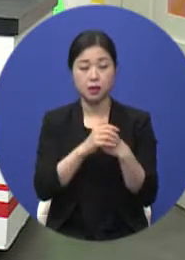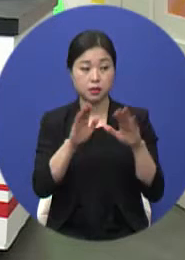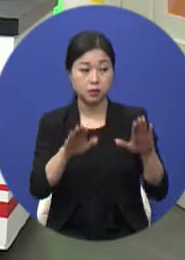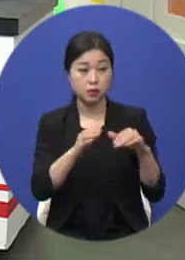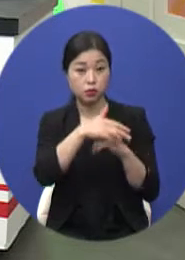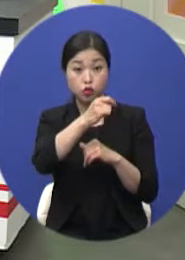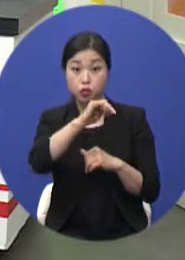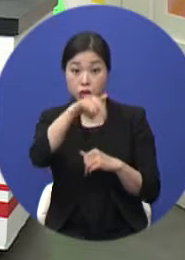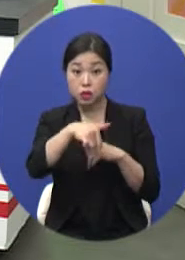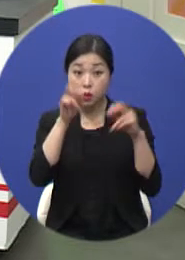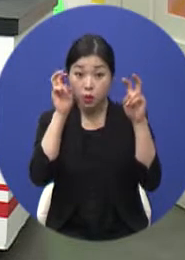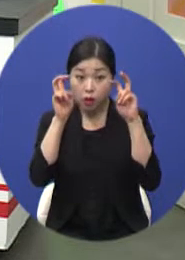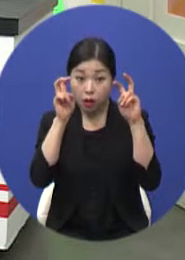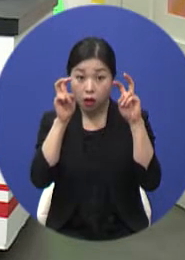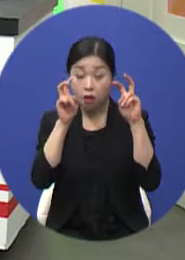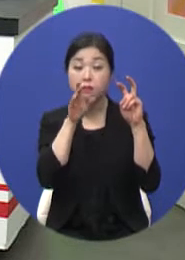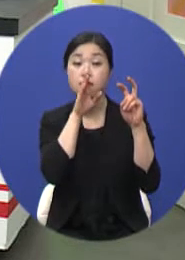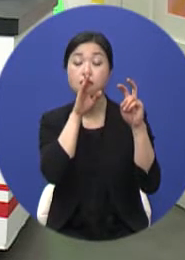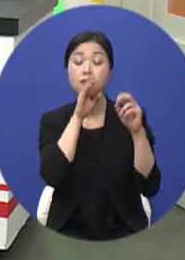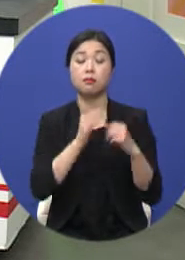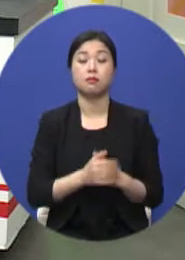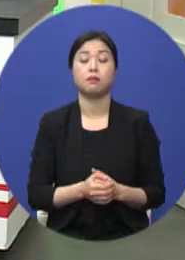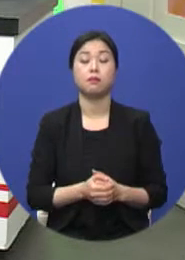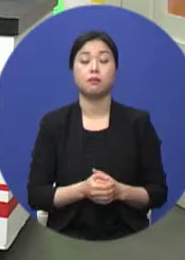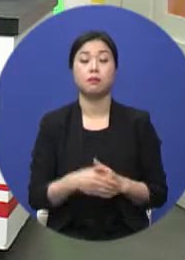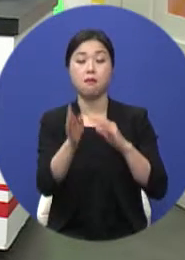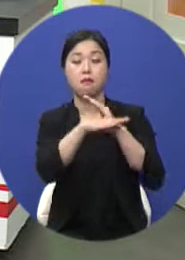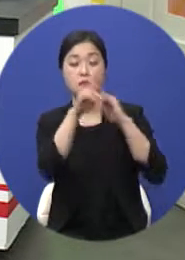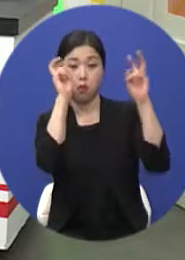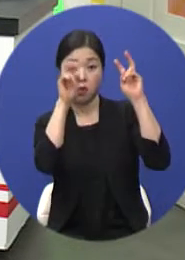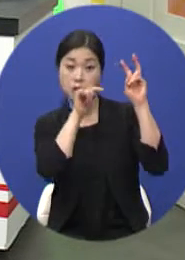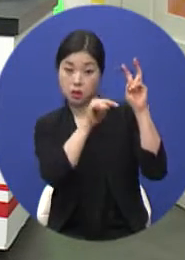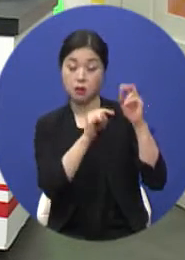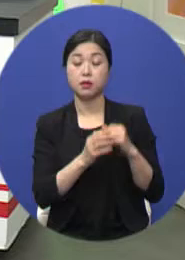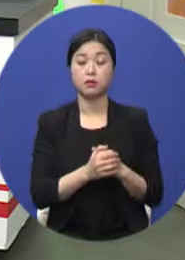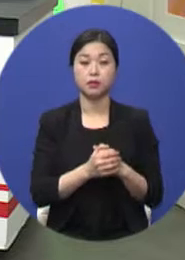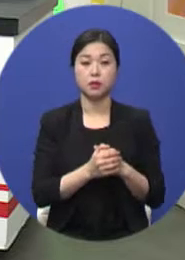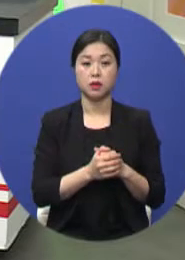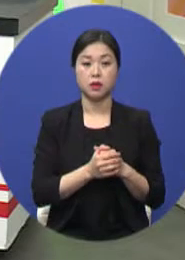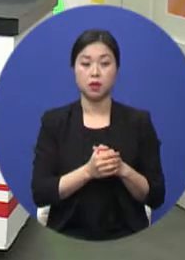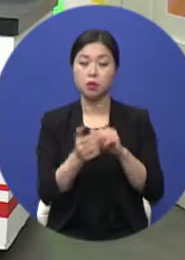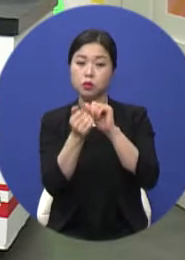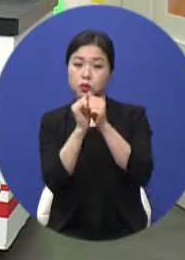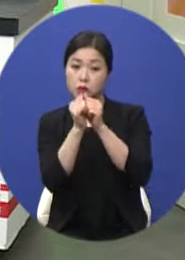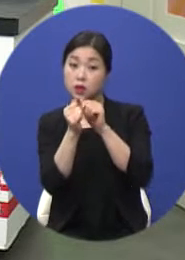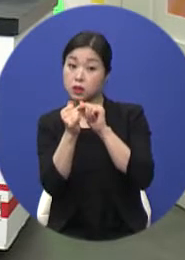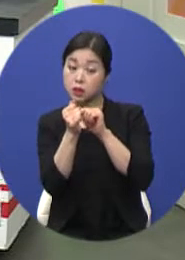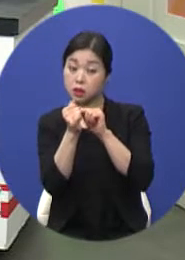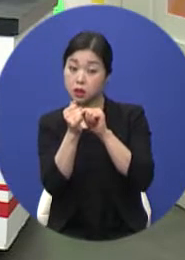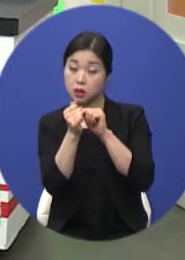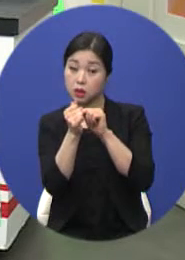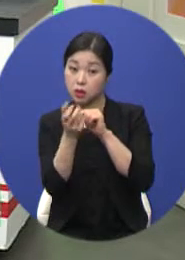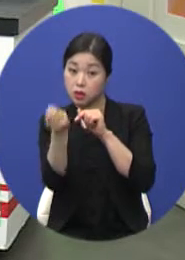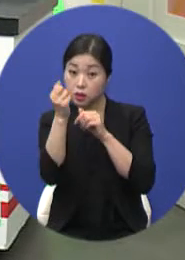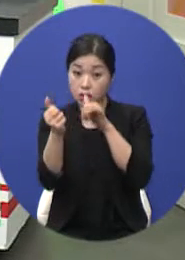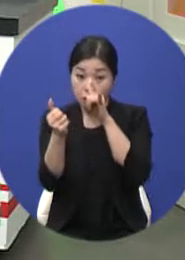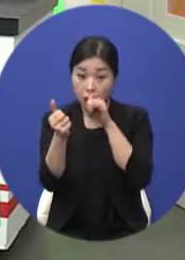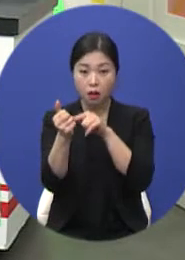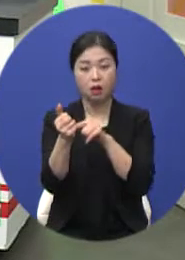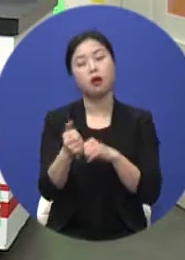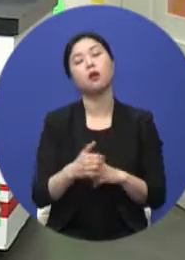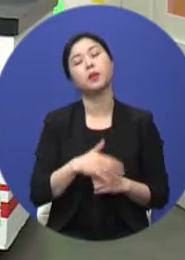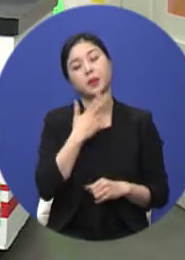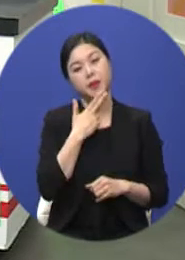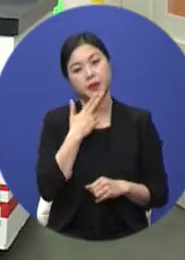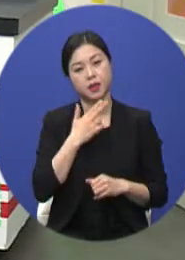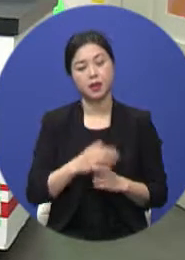주식회사죠. 네. 주식회사에서 그분은 주식을 가지고 있나요? 아니요.